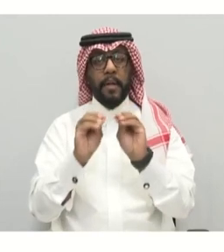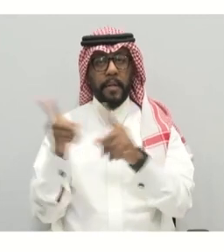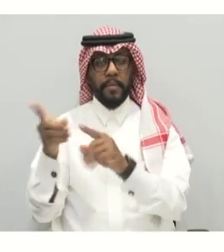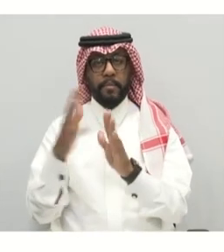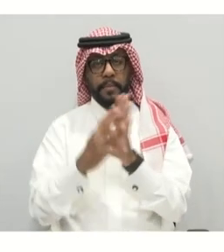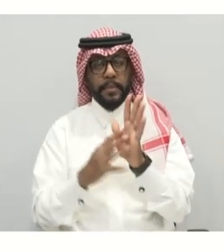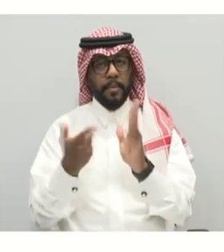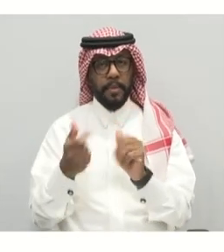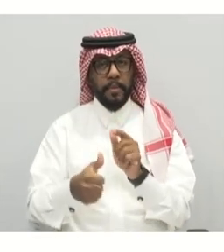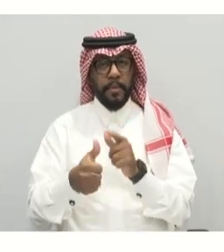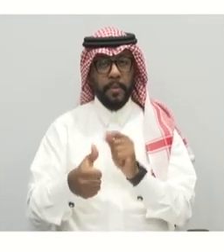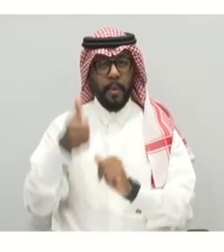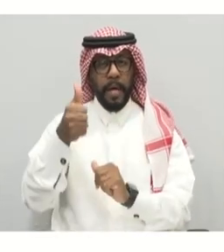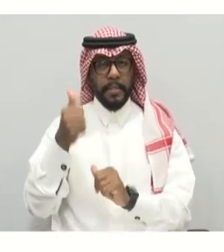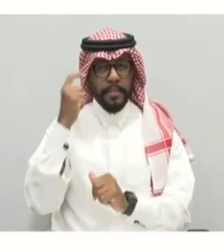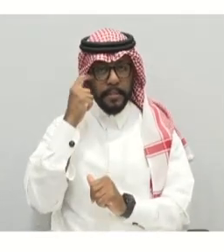حيث